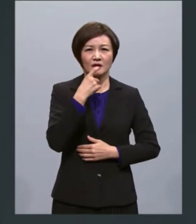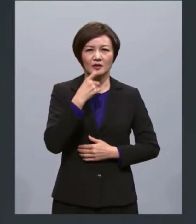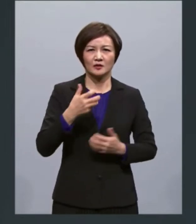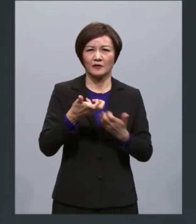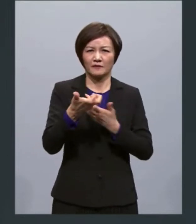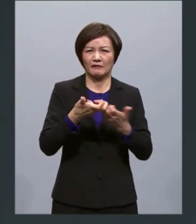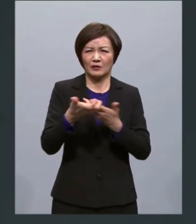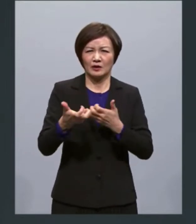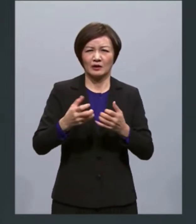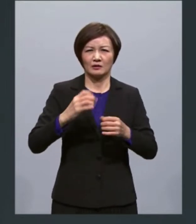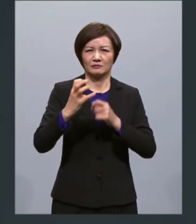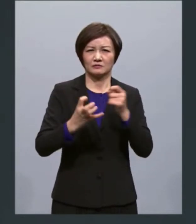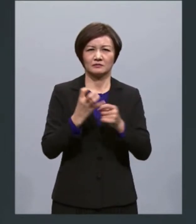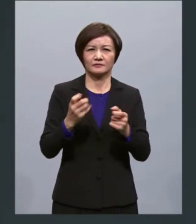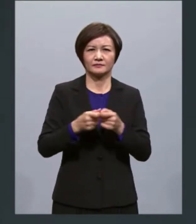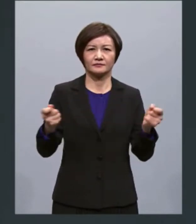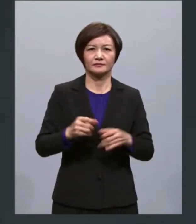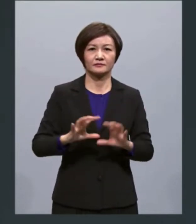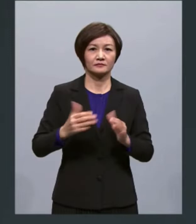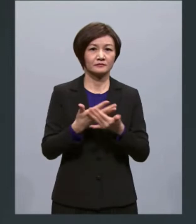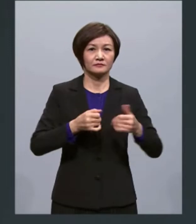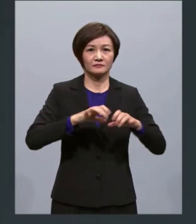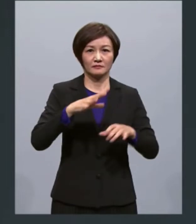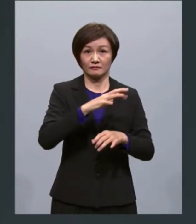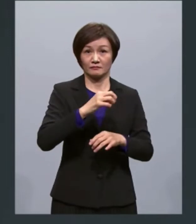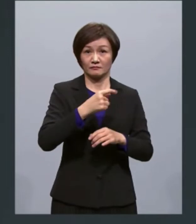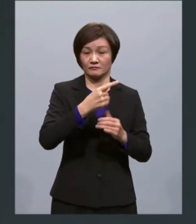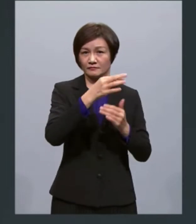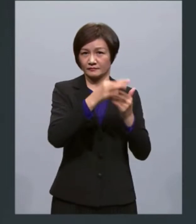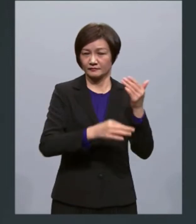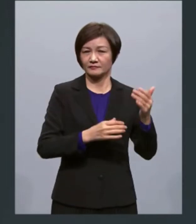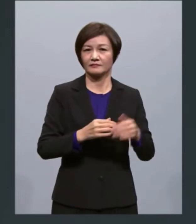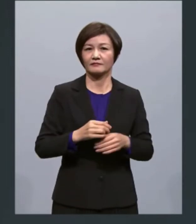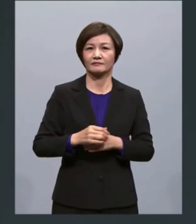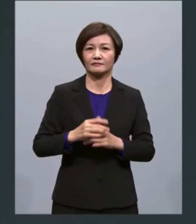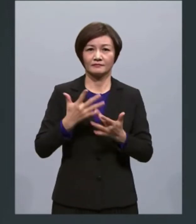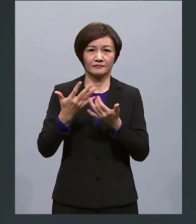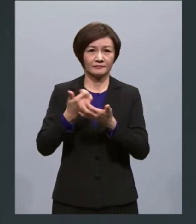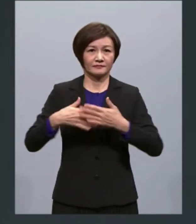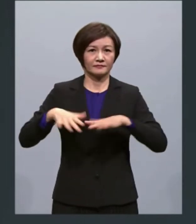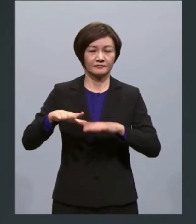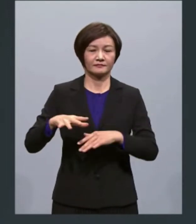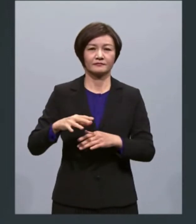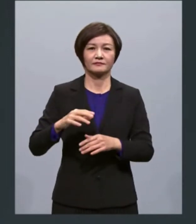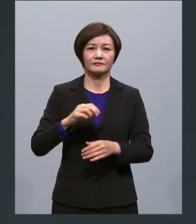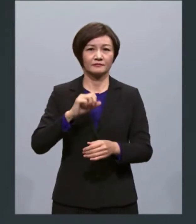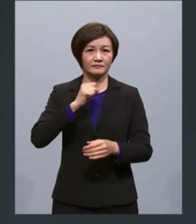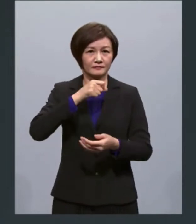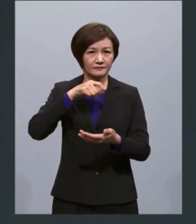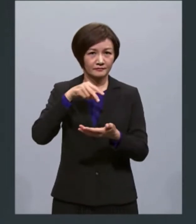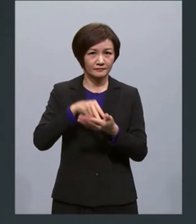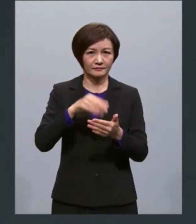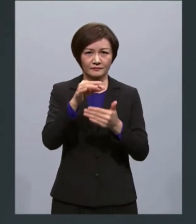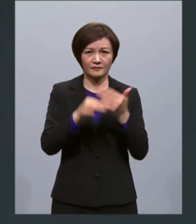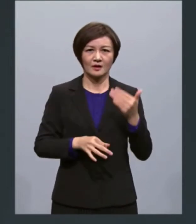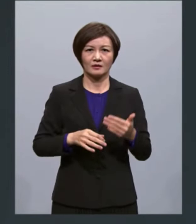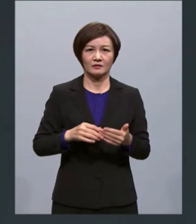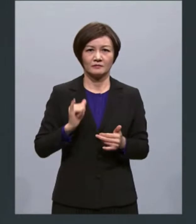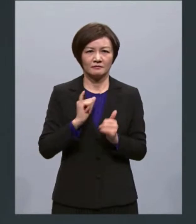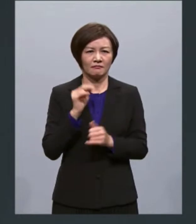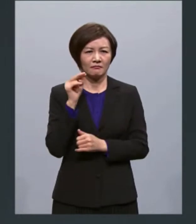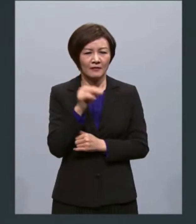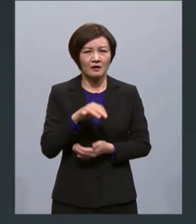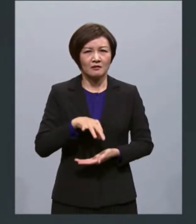湾40年了，国民党的统一党纲和民进党的台独党纲都让台湾人民恐惧不